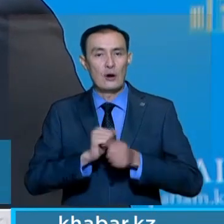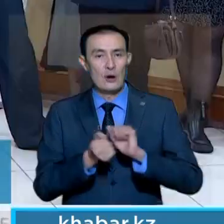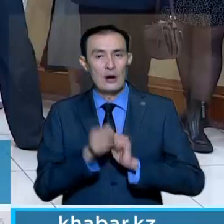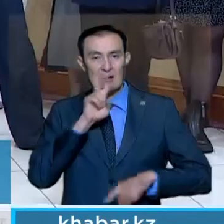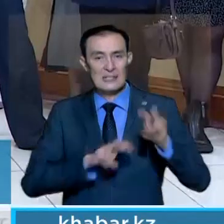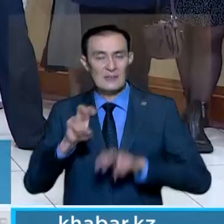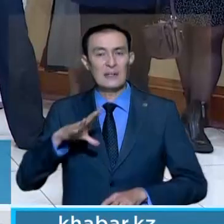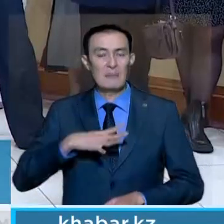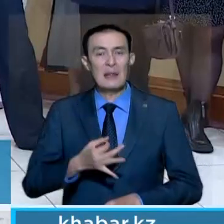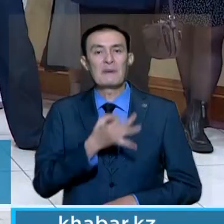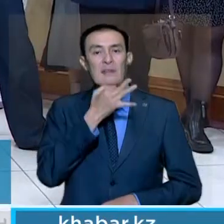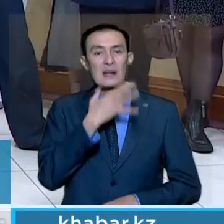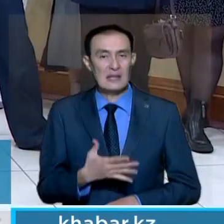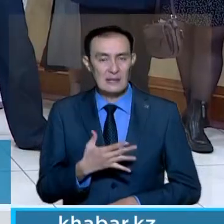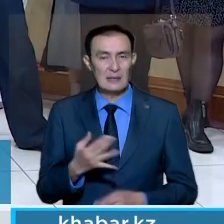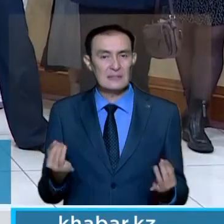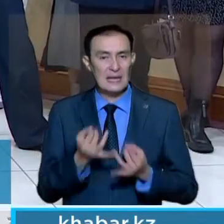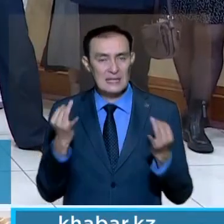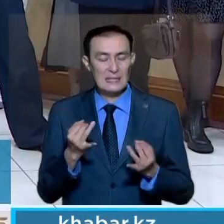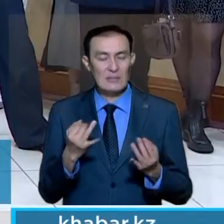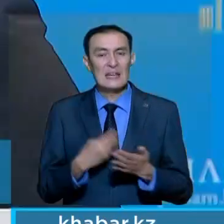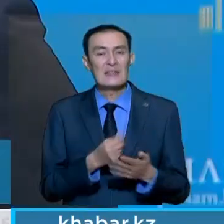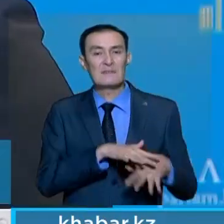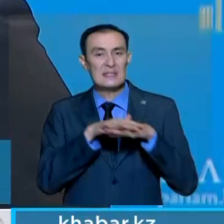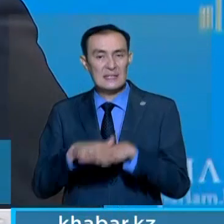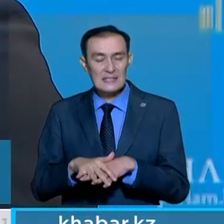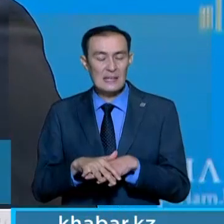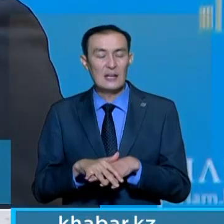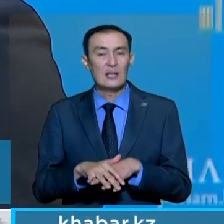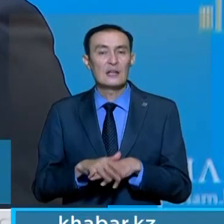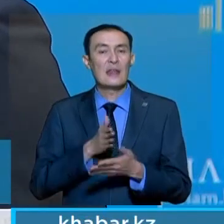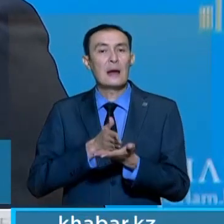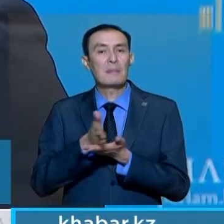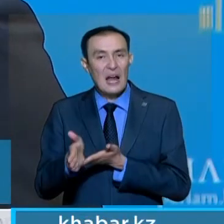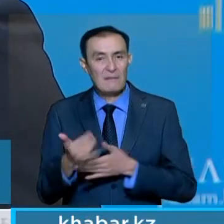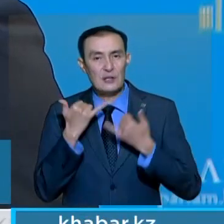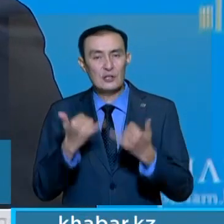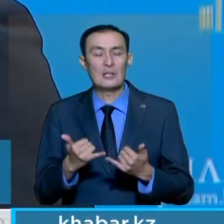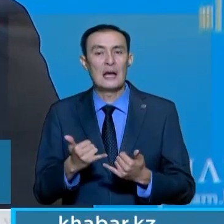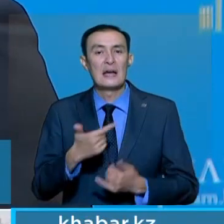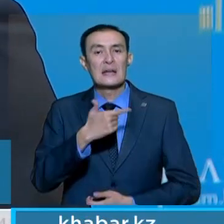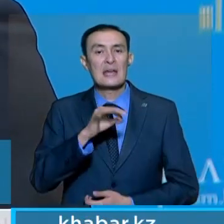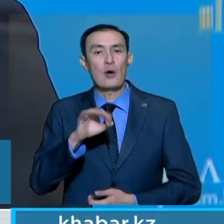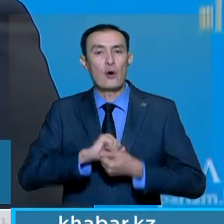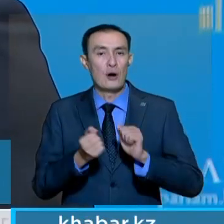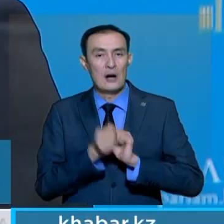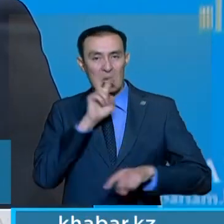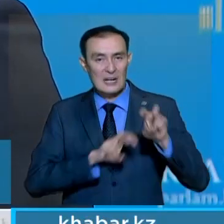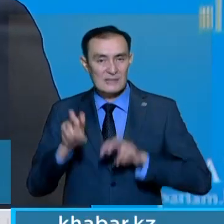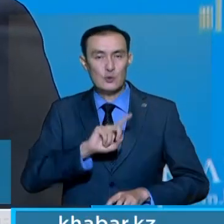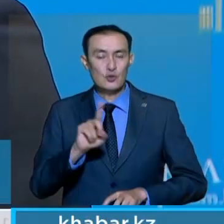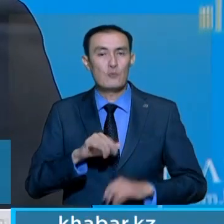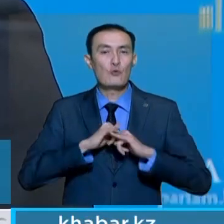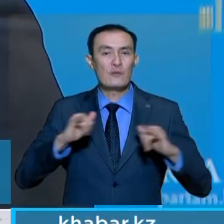инвестиционно привлекательной. То есть те привлекаемые инвестиции как раз таки идут на то, чтобы на геологоразведку, которая позволит увеличить